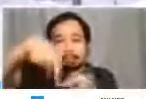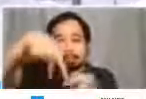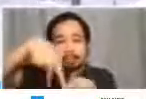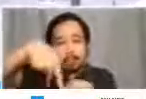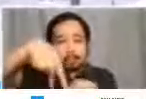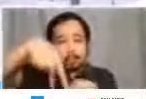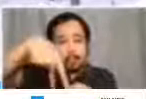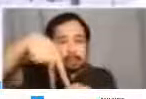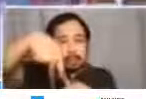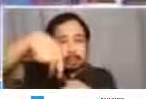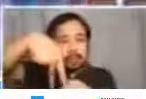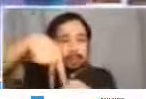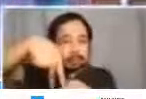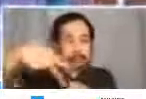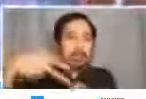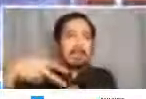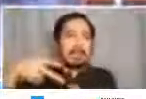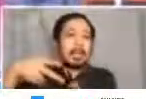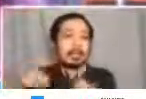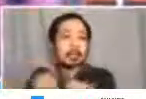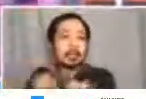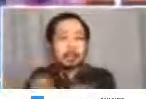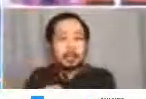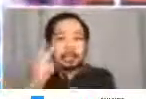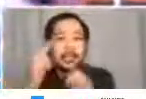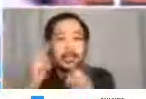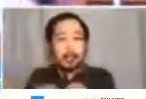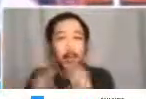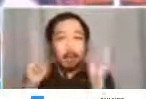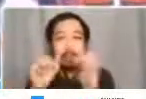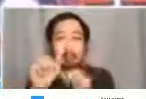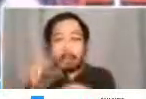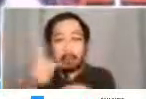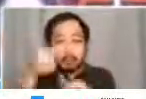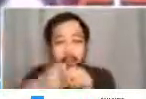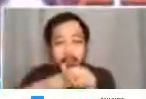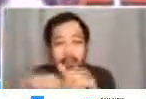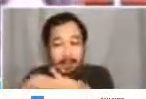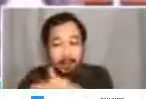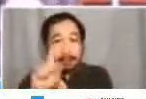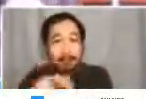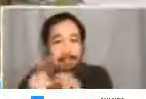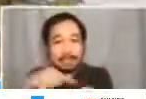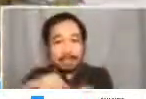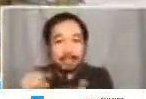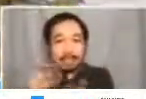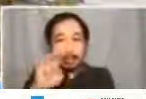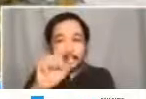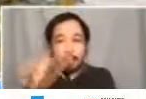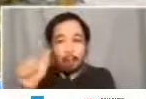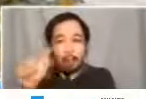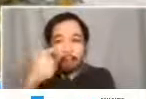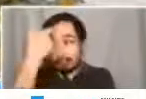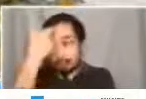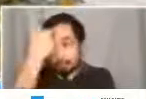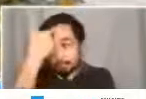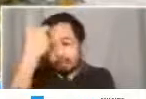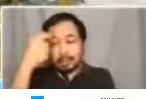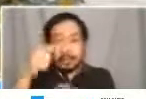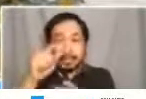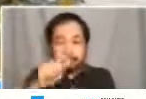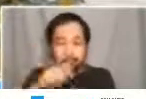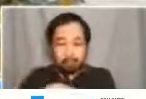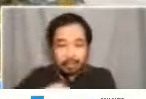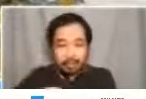pampublikong transportasyon naman, nananatili pa rin sa kalahati ng kapasidad ng mga jeep at taxi ang pahihintulutang magbiyahe